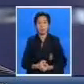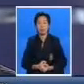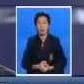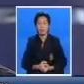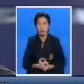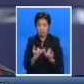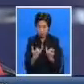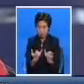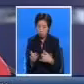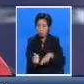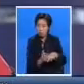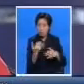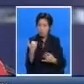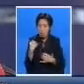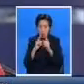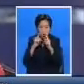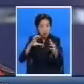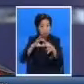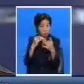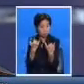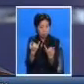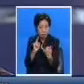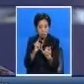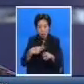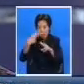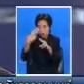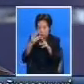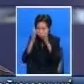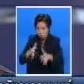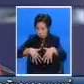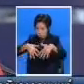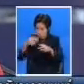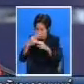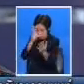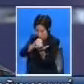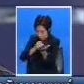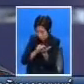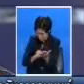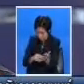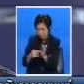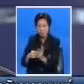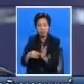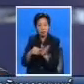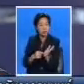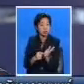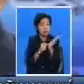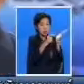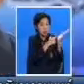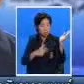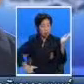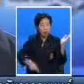ที่เวลานี้พูดกันเรื่องล่าชื่อถวายฎีกาก็ไปทำความเข้าใจกันผมว่ามันคลาดเคลื่อนมาก